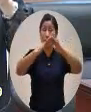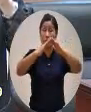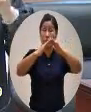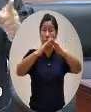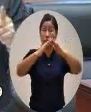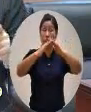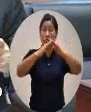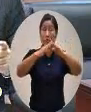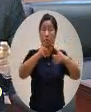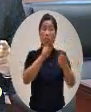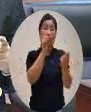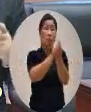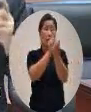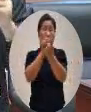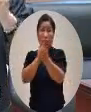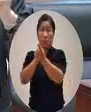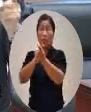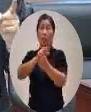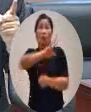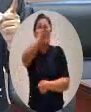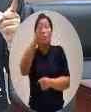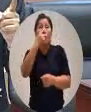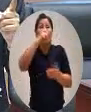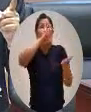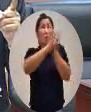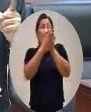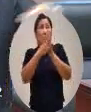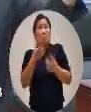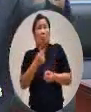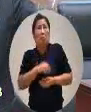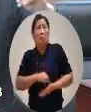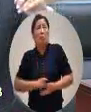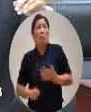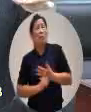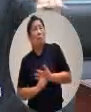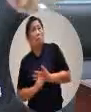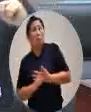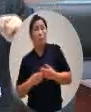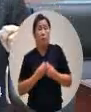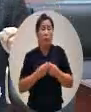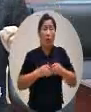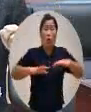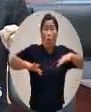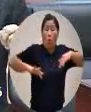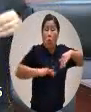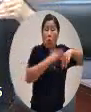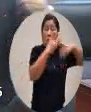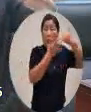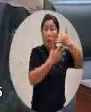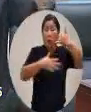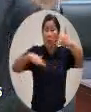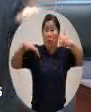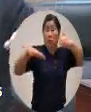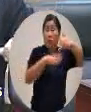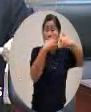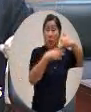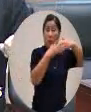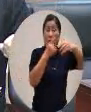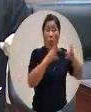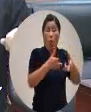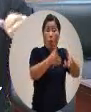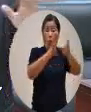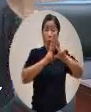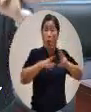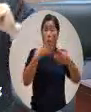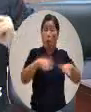也是面對氣候變遷也是會很緊張的如果海平面上升他那邊有個紐約港他那邊有很多橋往紐